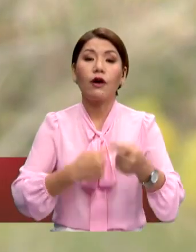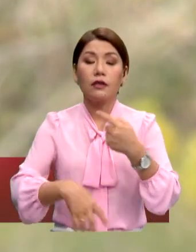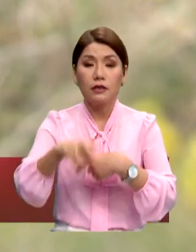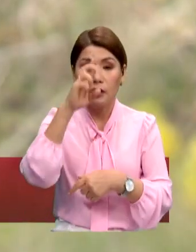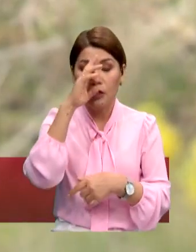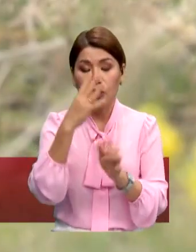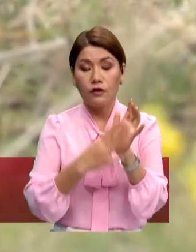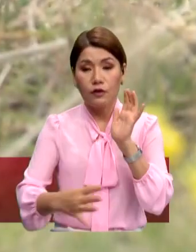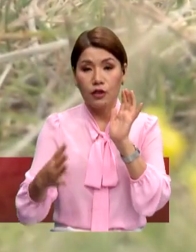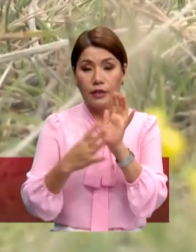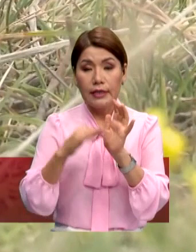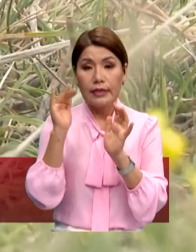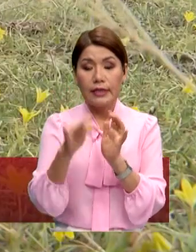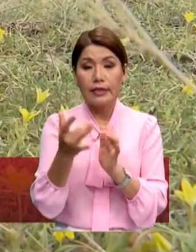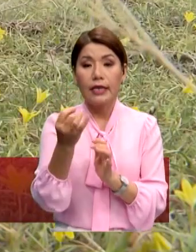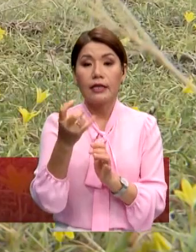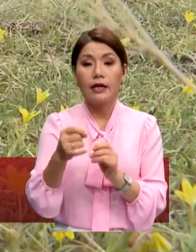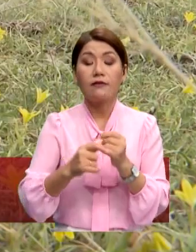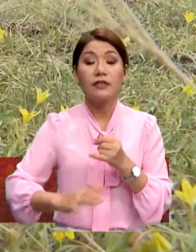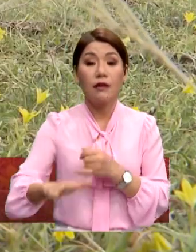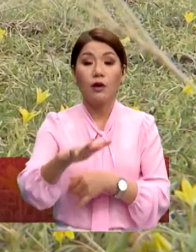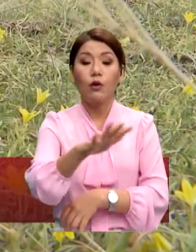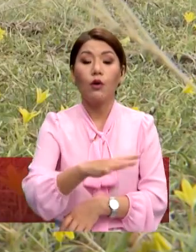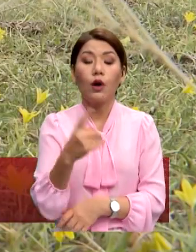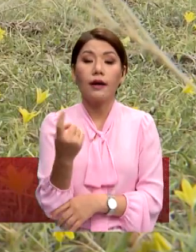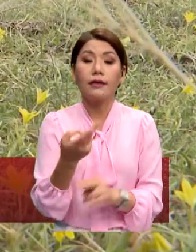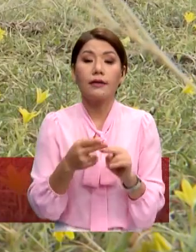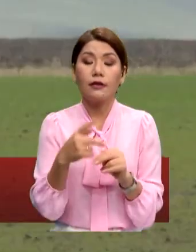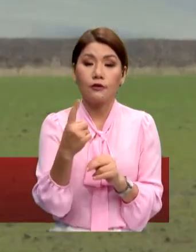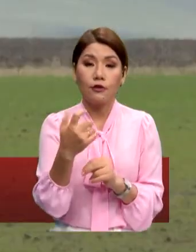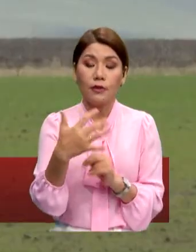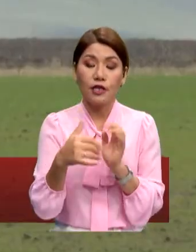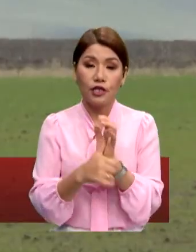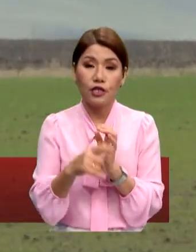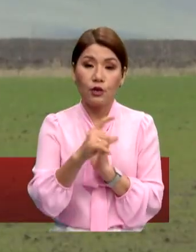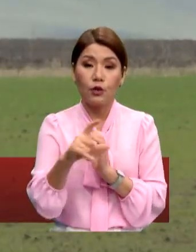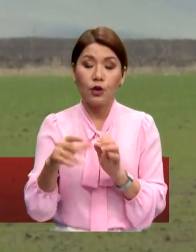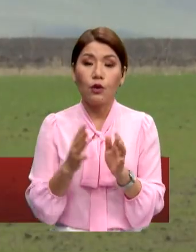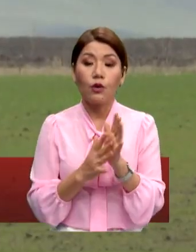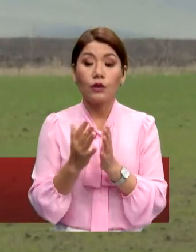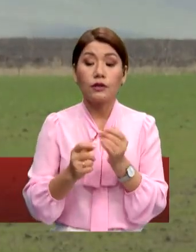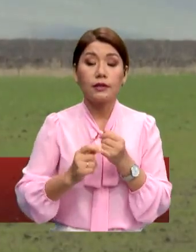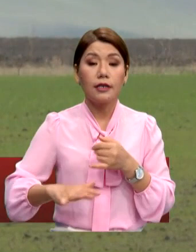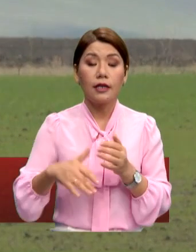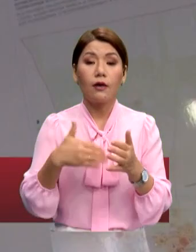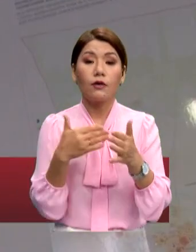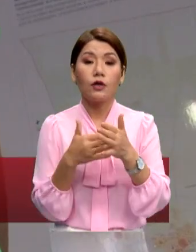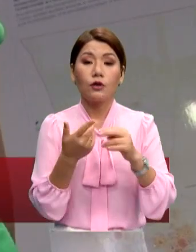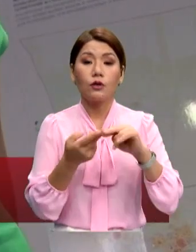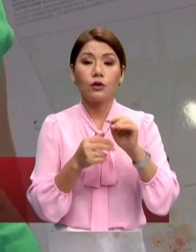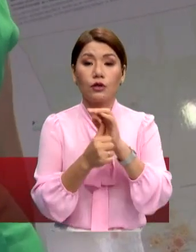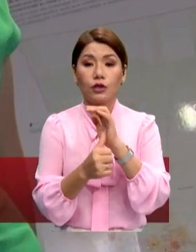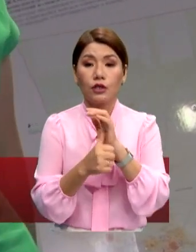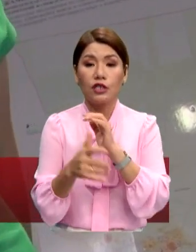государству 99 тысяч гектаров земли. Этой территории владели 156 человек. У крупных землевладельцев она достигала 60